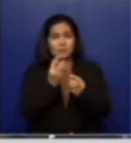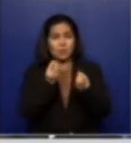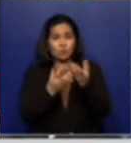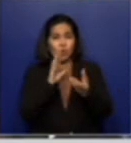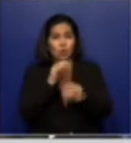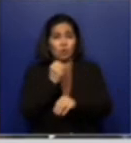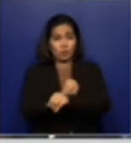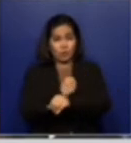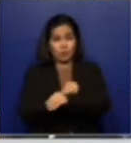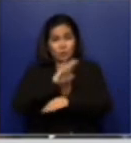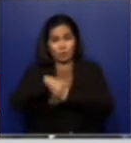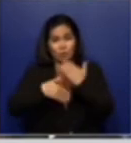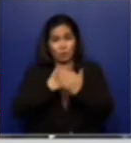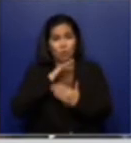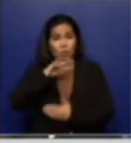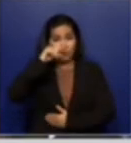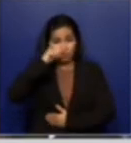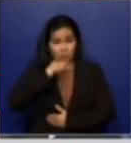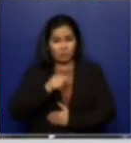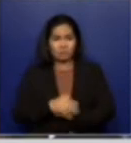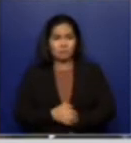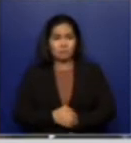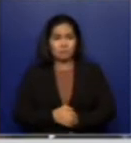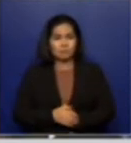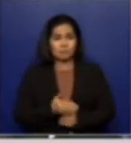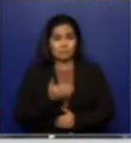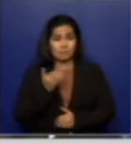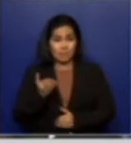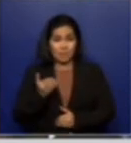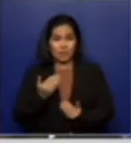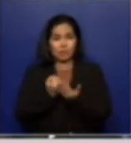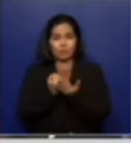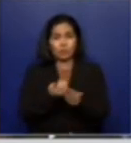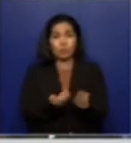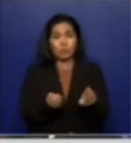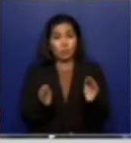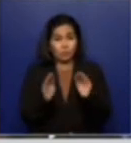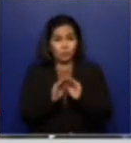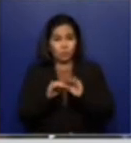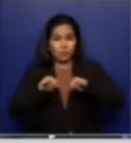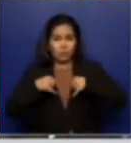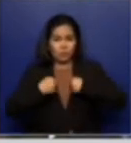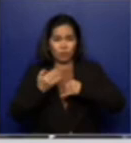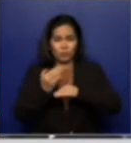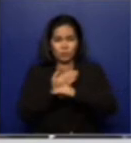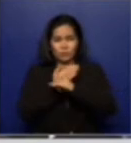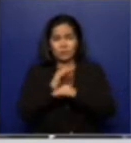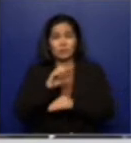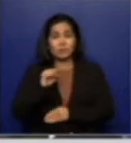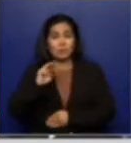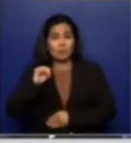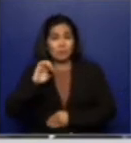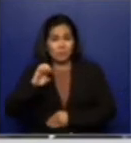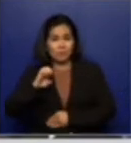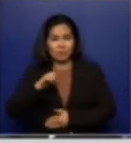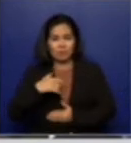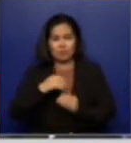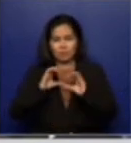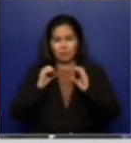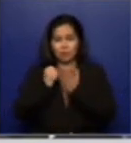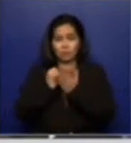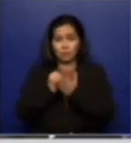เรื่องที่2เรื่องการช่วยเหลือภาคครัวเรือนและผู้ประกอบการ SME ท่านประธานที่เคารพ